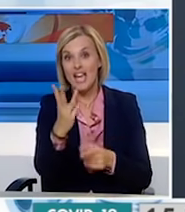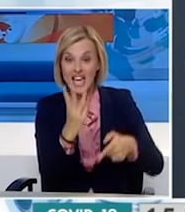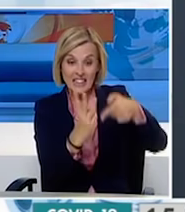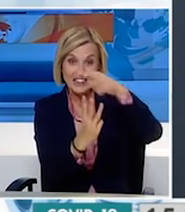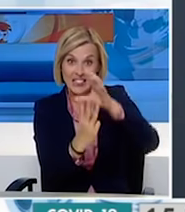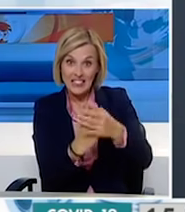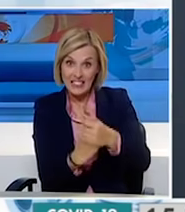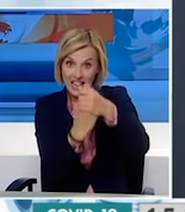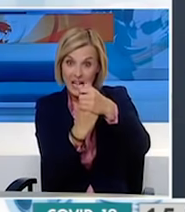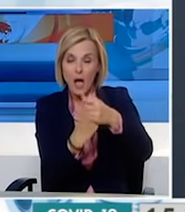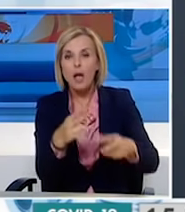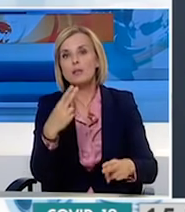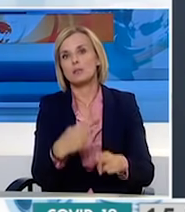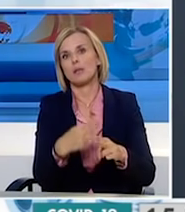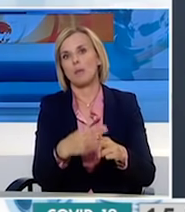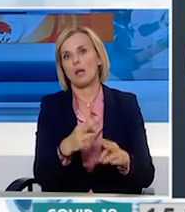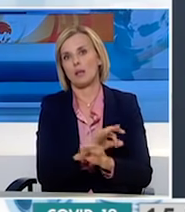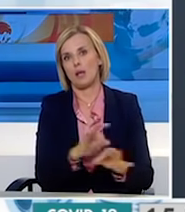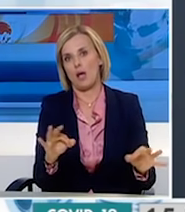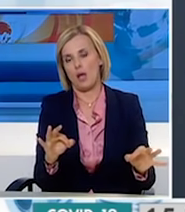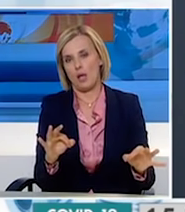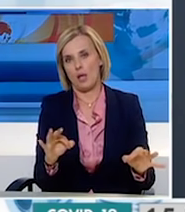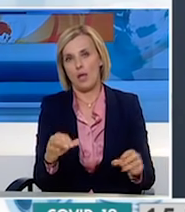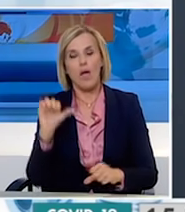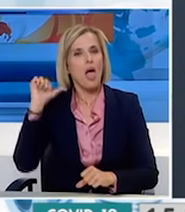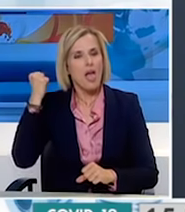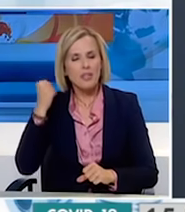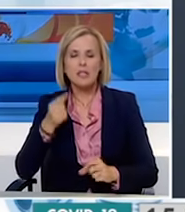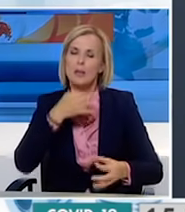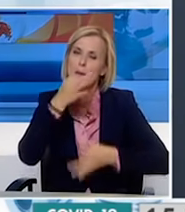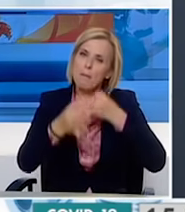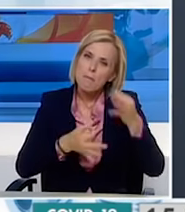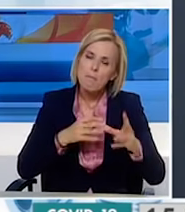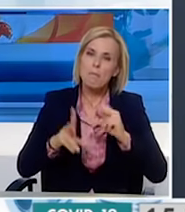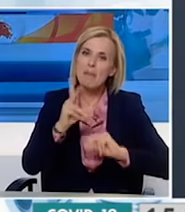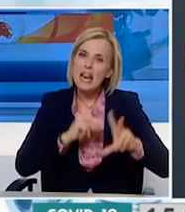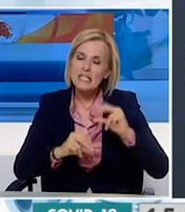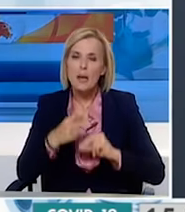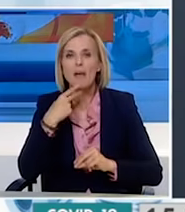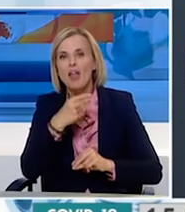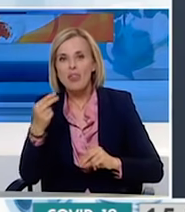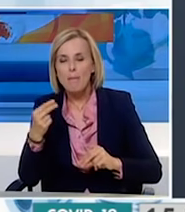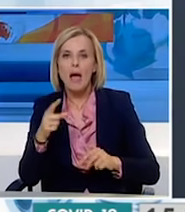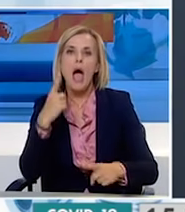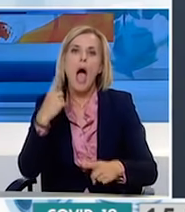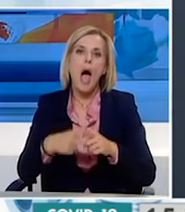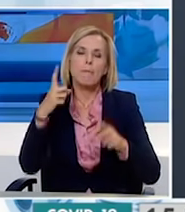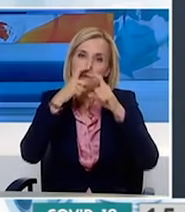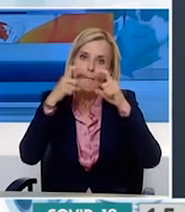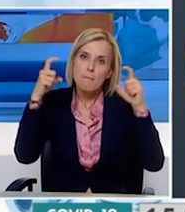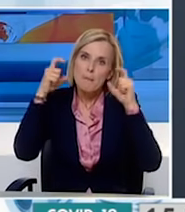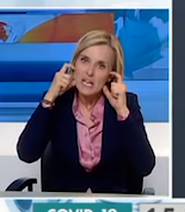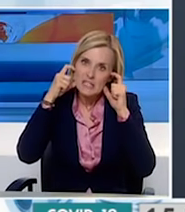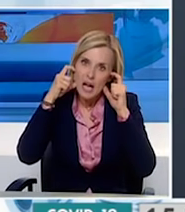τους, όπως η χρήση μιας μάσκας, και είπαμε χθες, είχαμε μια φιλολογία για τις μη ιατρικές μάσκες και τις φασμάτινες μάσκες, που άμα τα